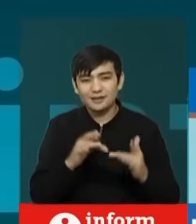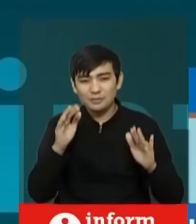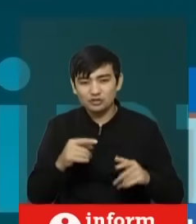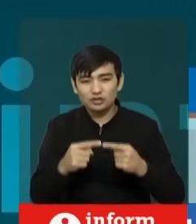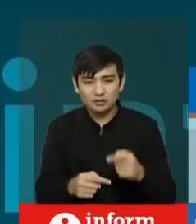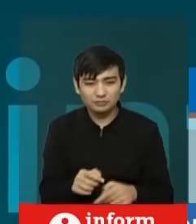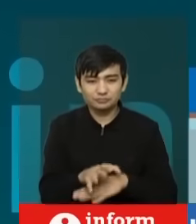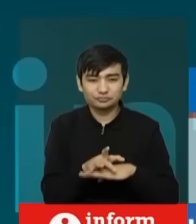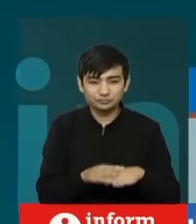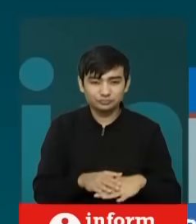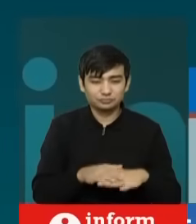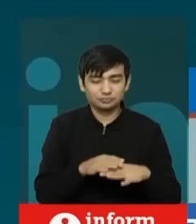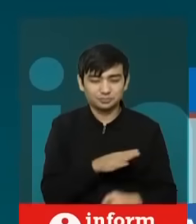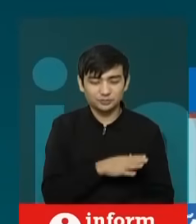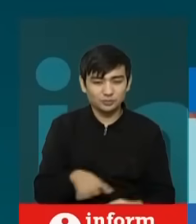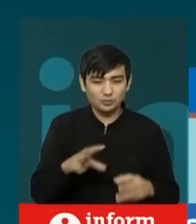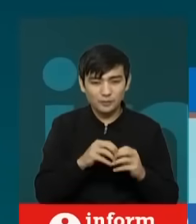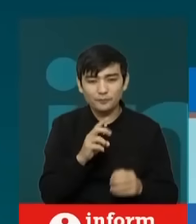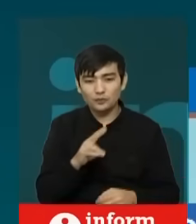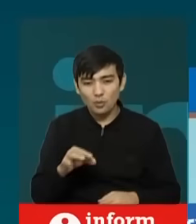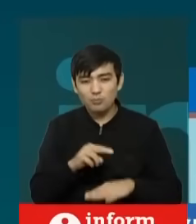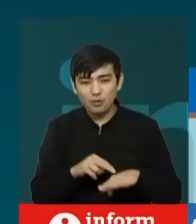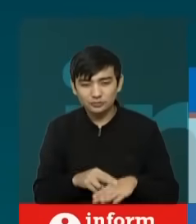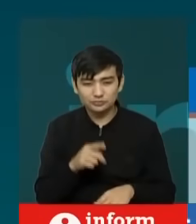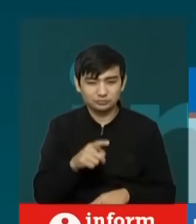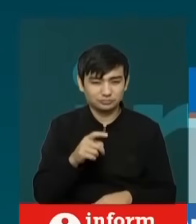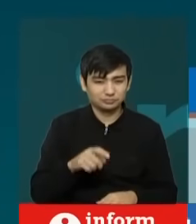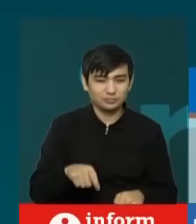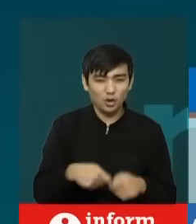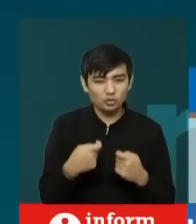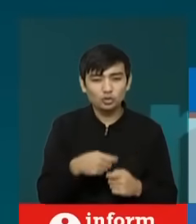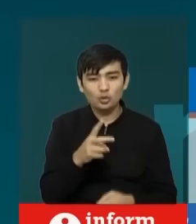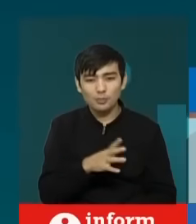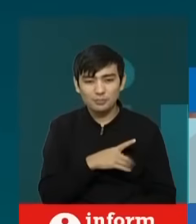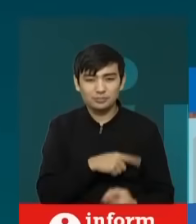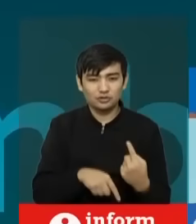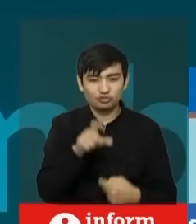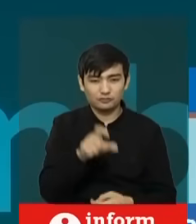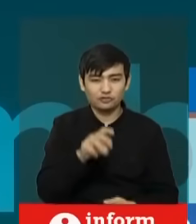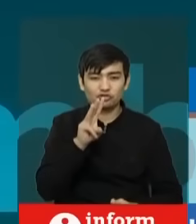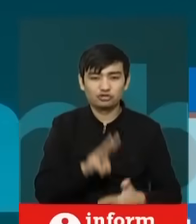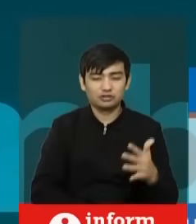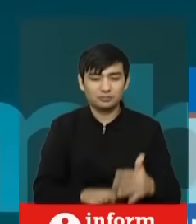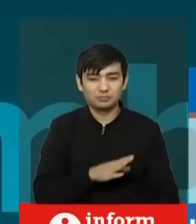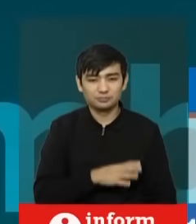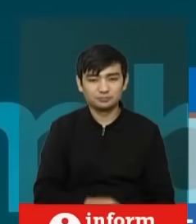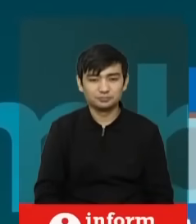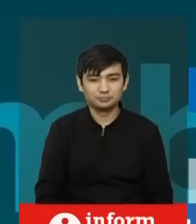арқылы көпшіліктен кешірім сұрады. Бірақ полицейлер қоғамдық тәртіпті бұзуға жол берген кәсіпкерге айыппұл салды.